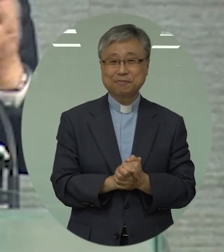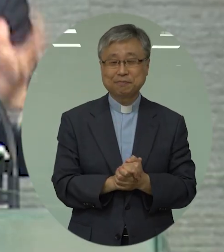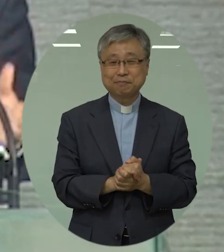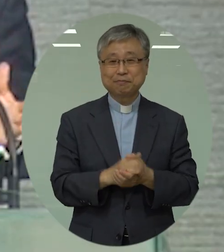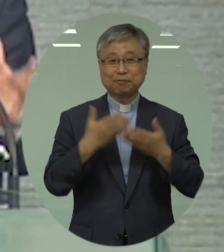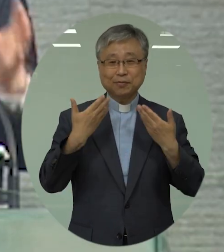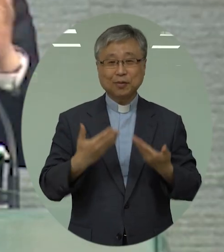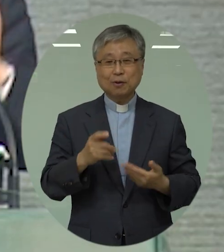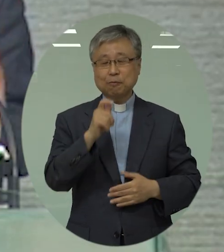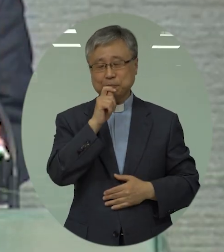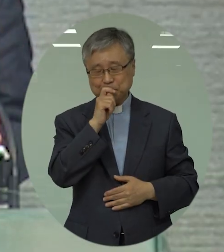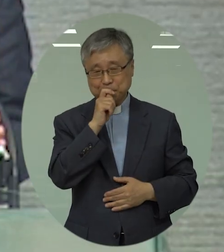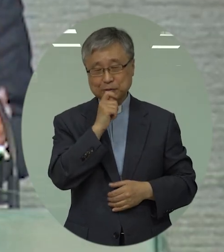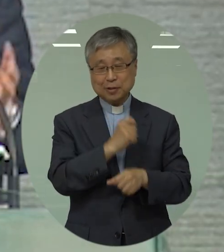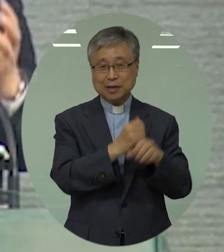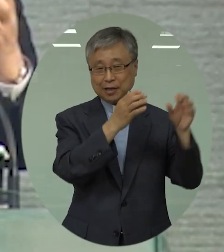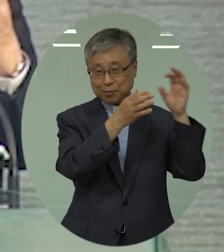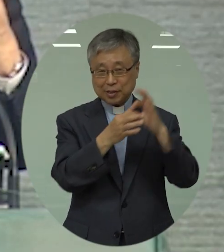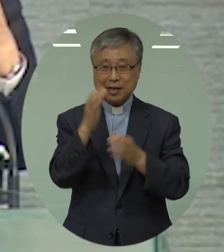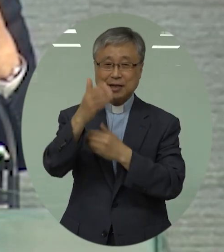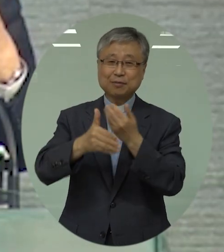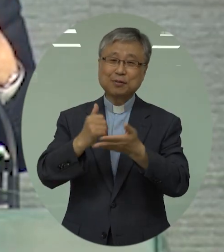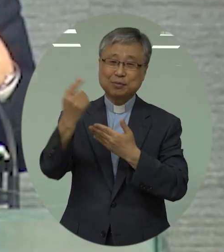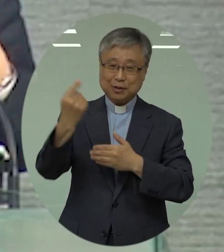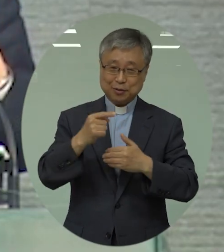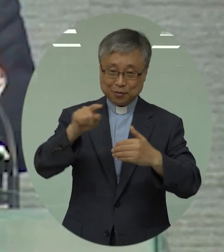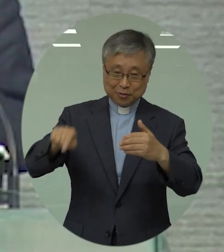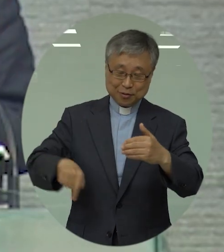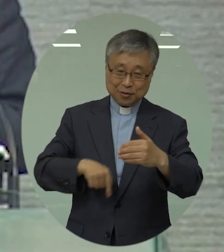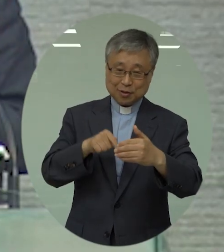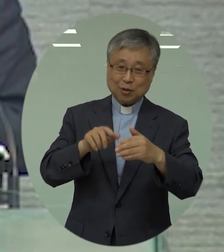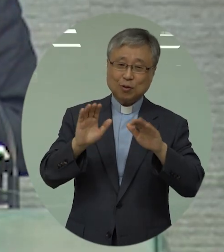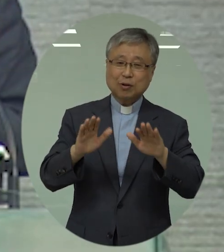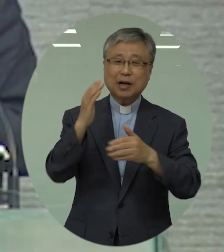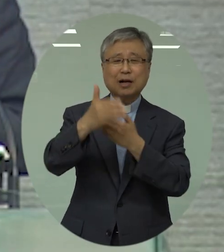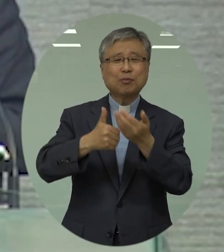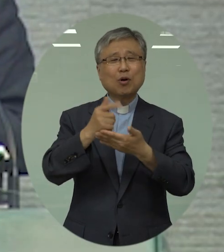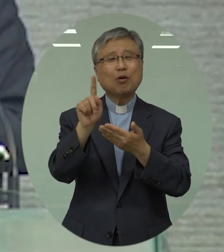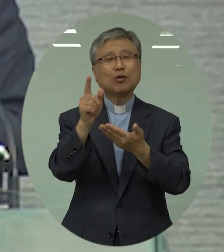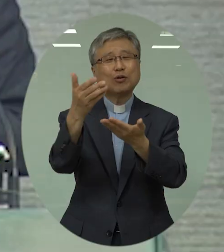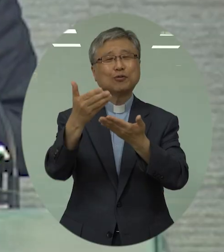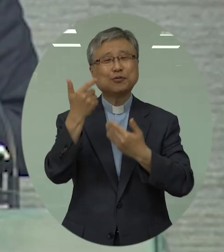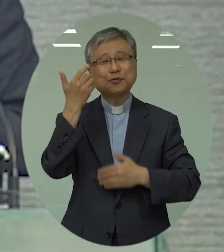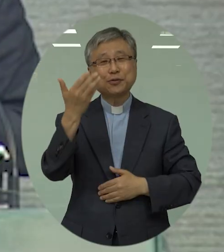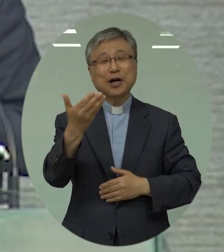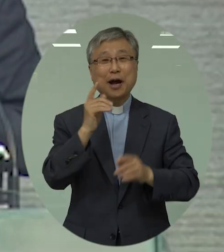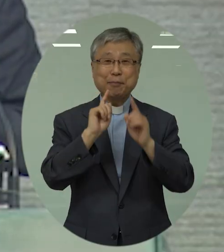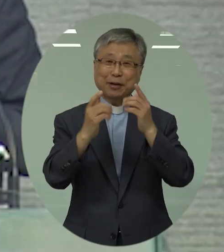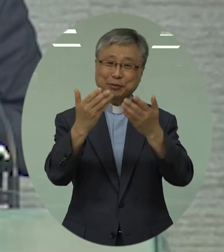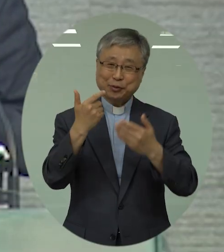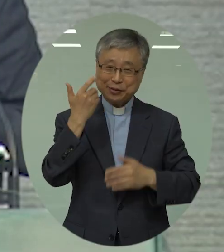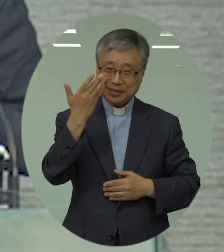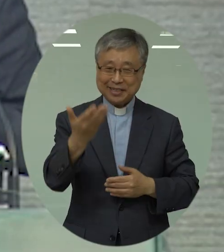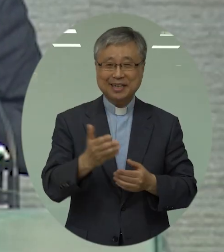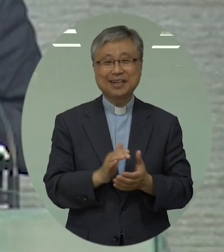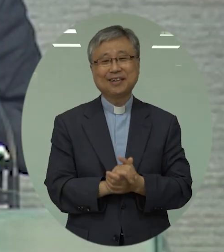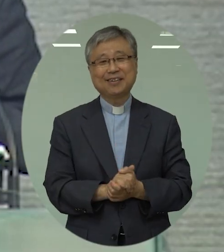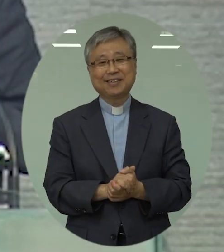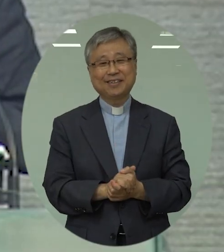말이죠. 조용히 침묵하면서 하나님의 임재 속에 들어가 오늘 하나님이 나에게 어떤 것을 말씀을 주시는지.